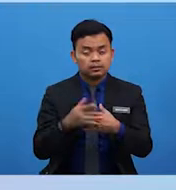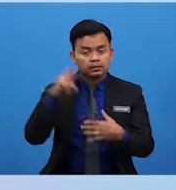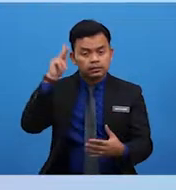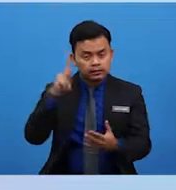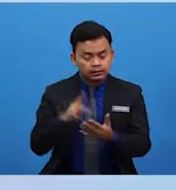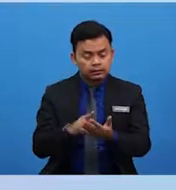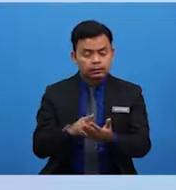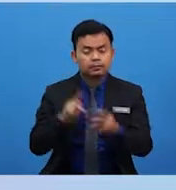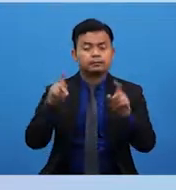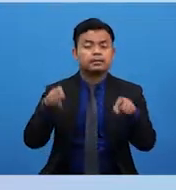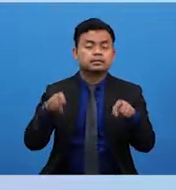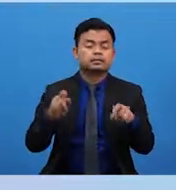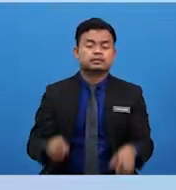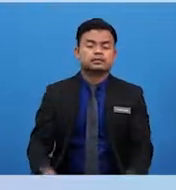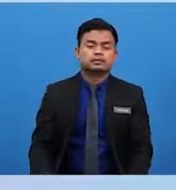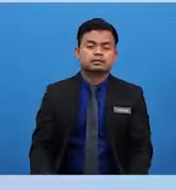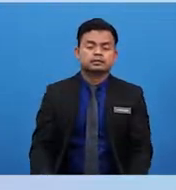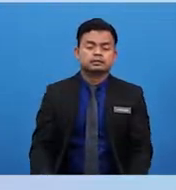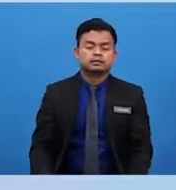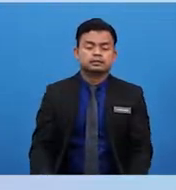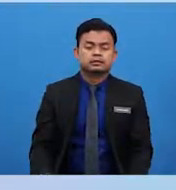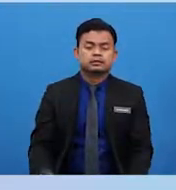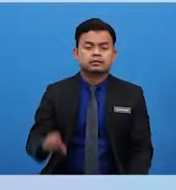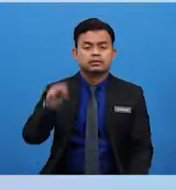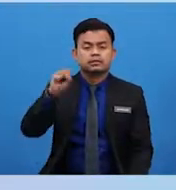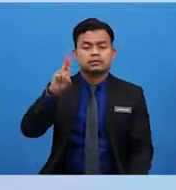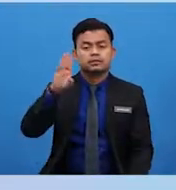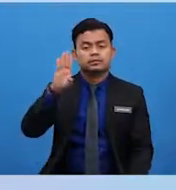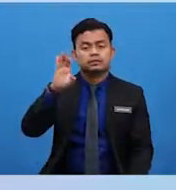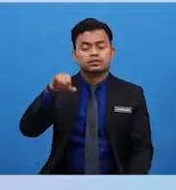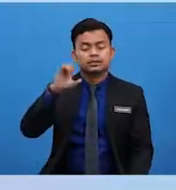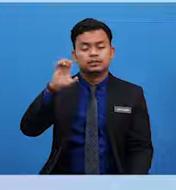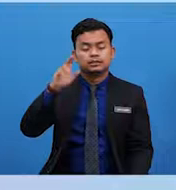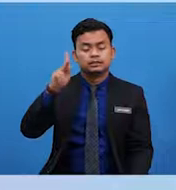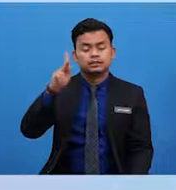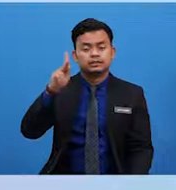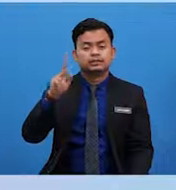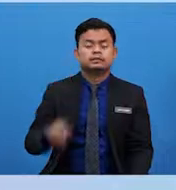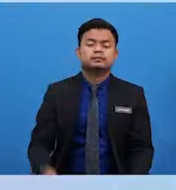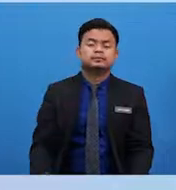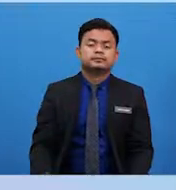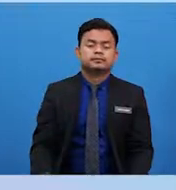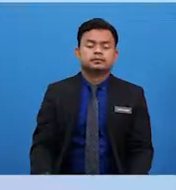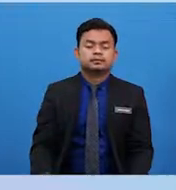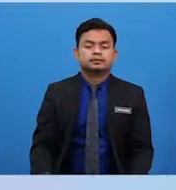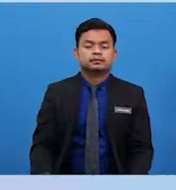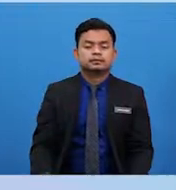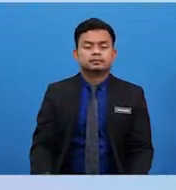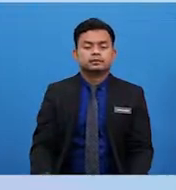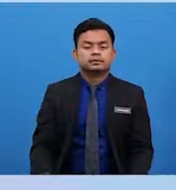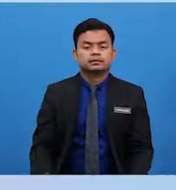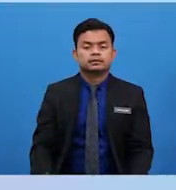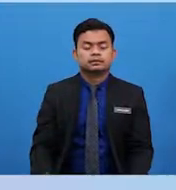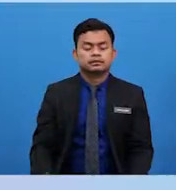bentuk kandungan dan konteks yang ingin dihasilkan Selepas itu barulah pengkarya harus memikirkan